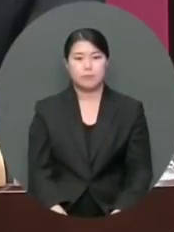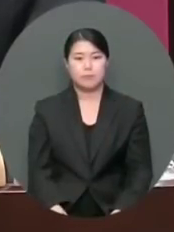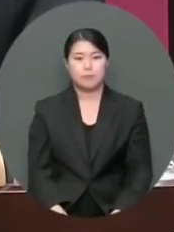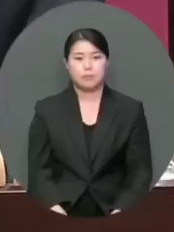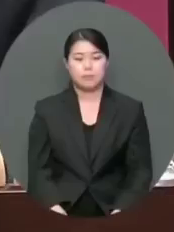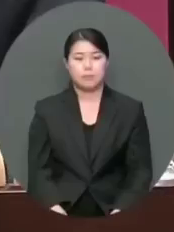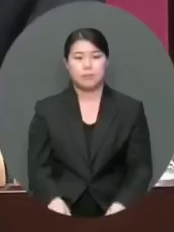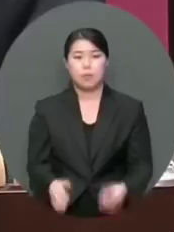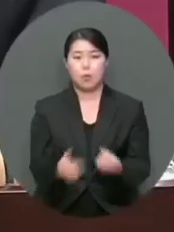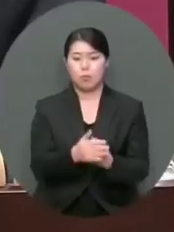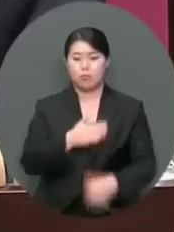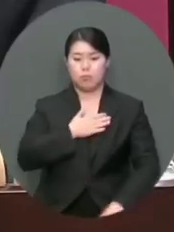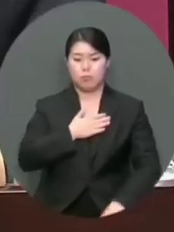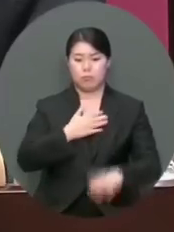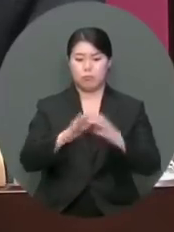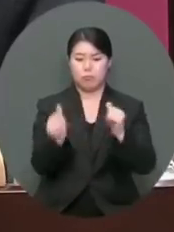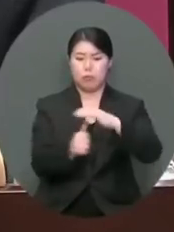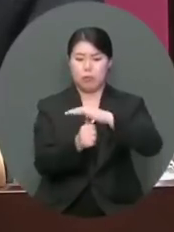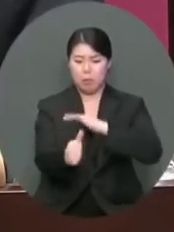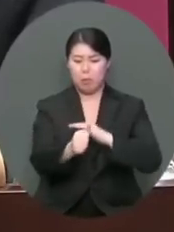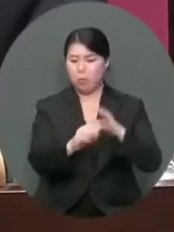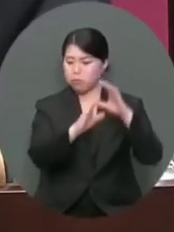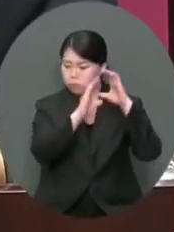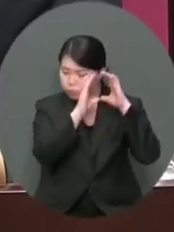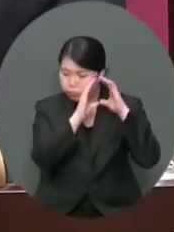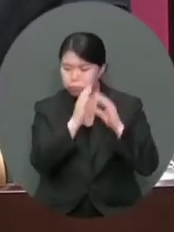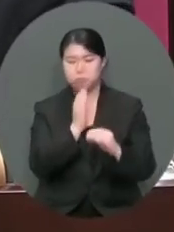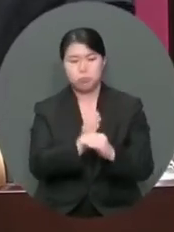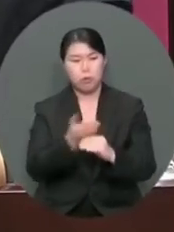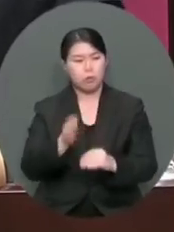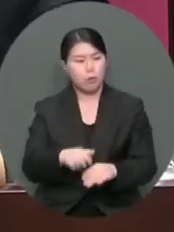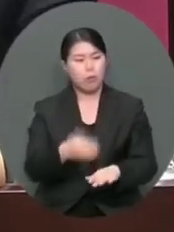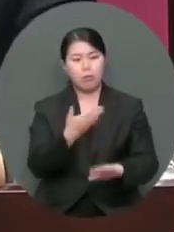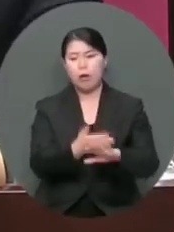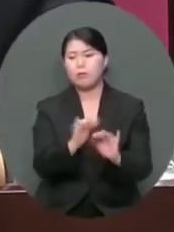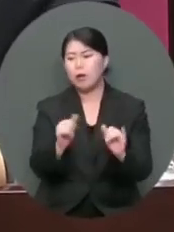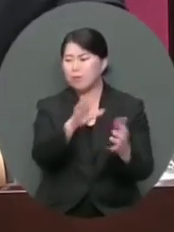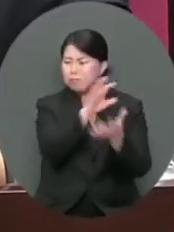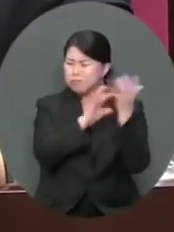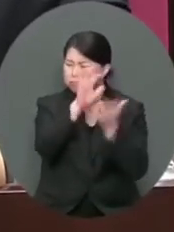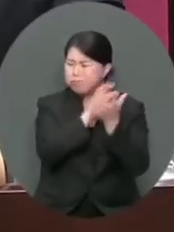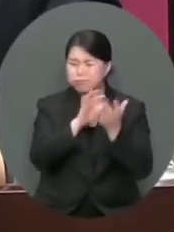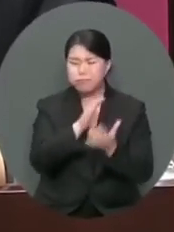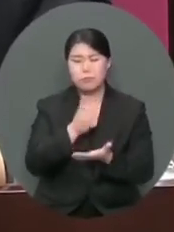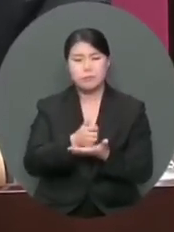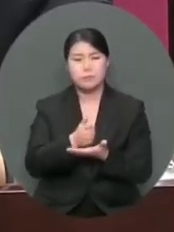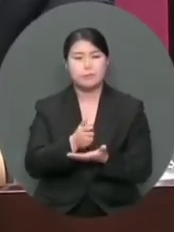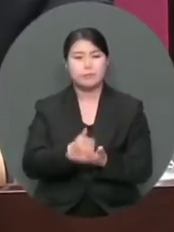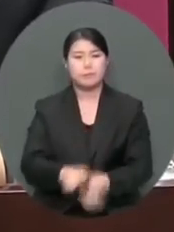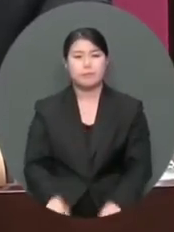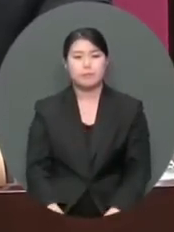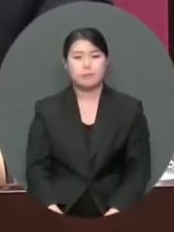아니, 그러니까 저는 지금 국민의 대표의 의견을 듣고자 하는데 왜 딴 분들이 그렇게 시끄럽게 하십니까?